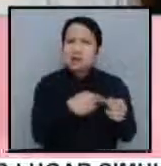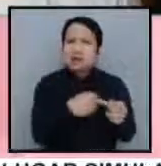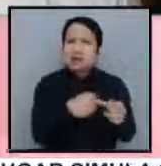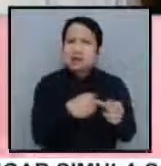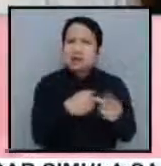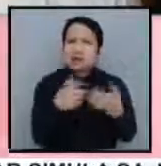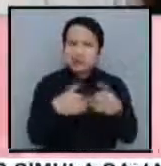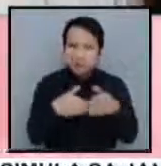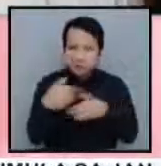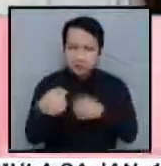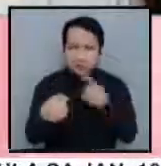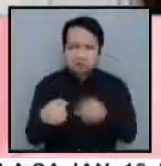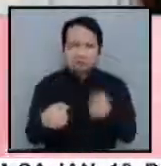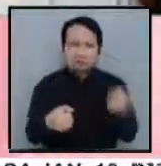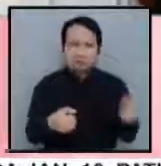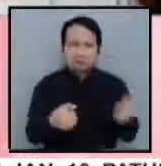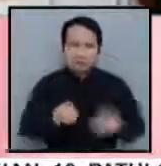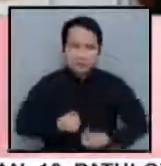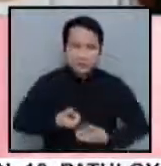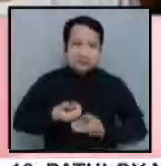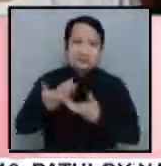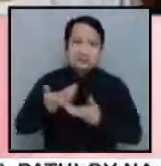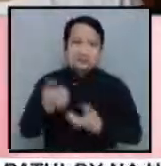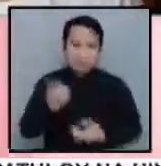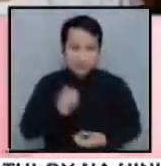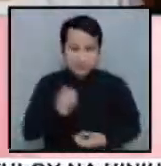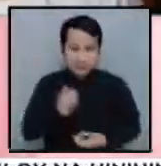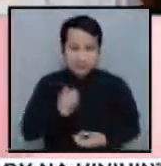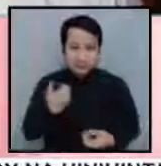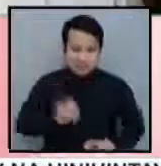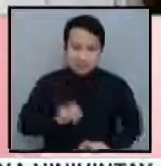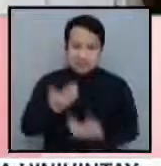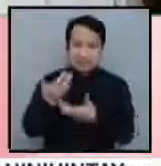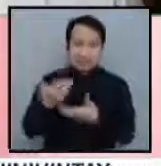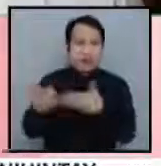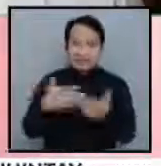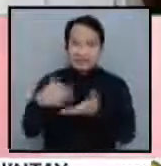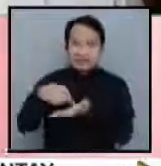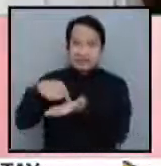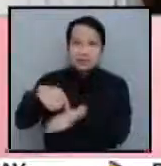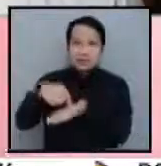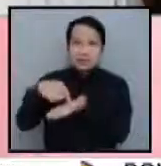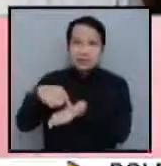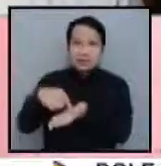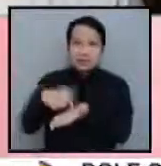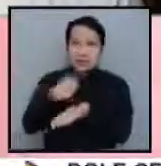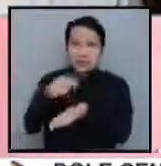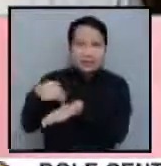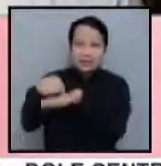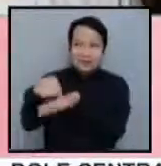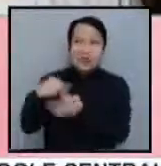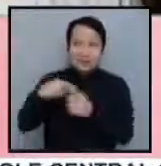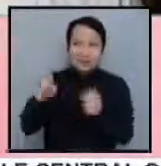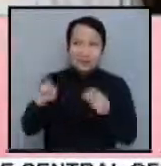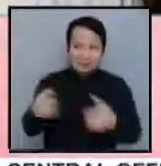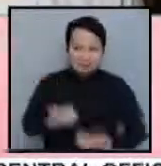nila yung na-express nila yung sarili nila kahit hindi sila model. Meron din yung ano,